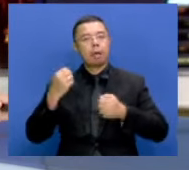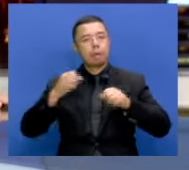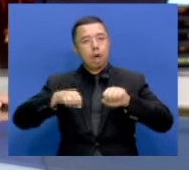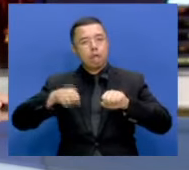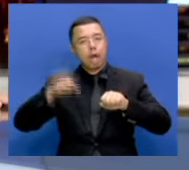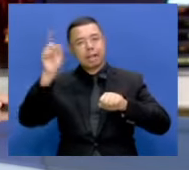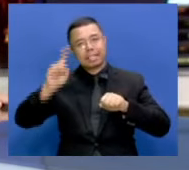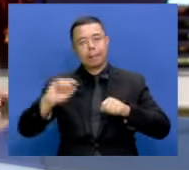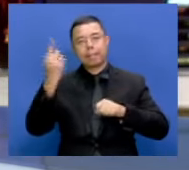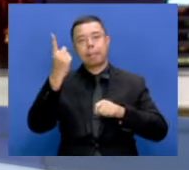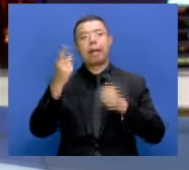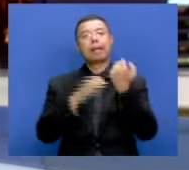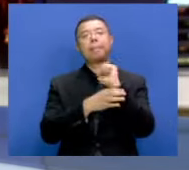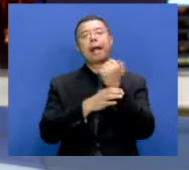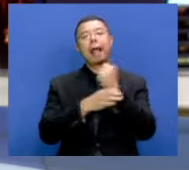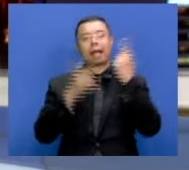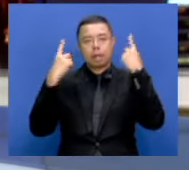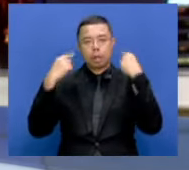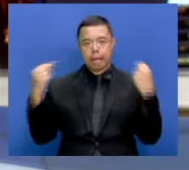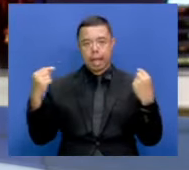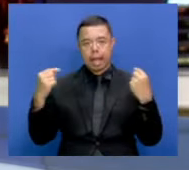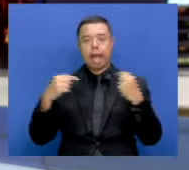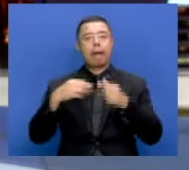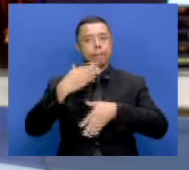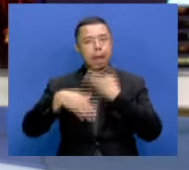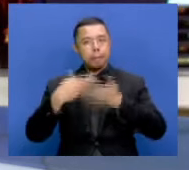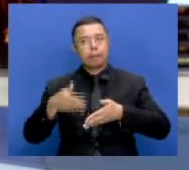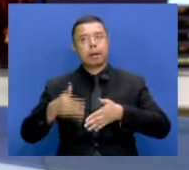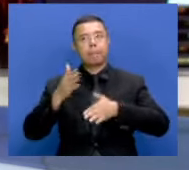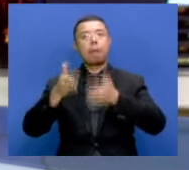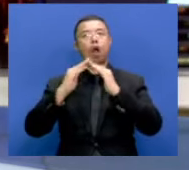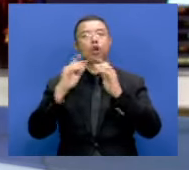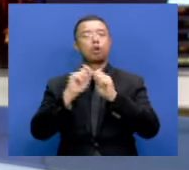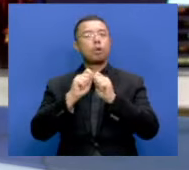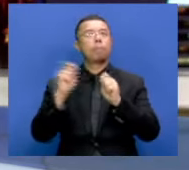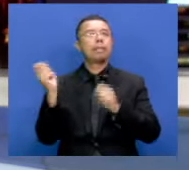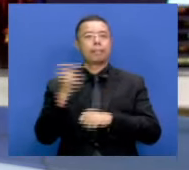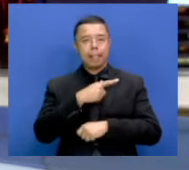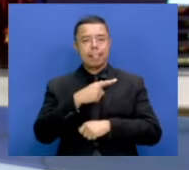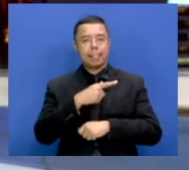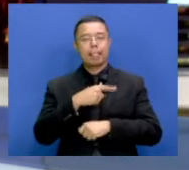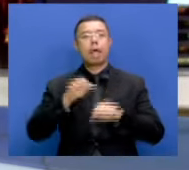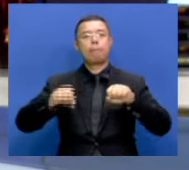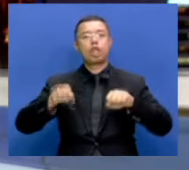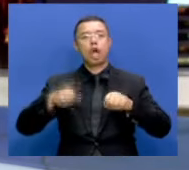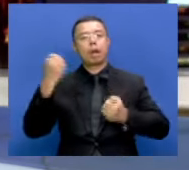Kabupaten Magelang, Jawa Tengah. Pembangunan pabrik ini diharapkan akan mempercepat adopsi kendaraan listrik di